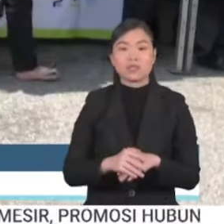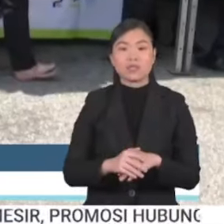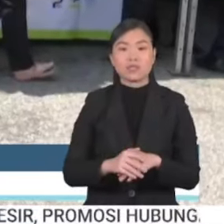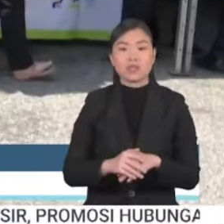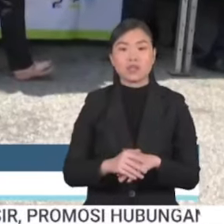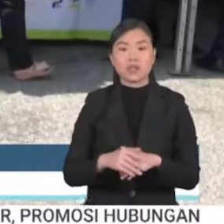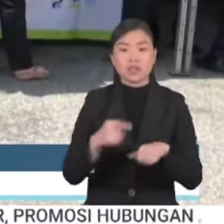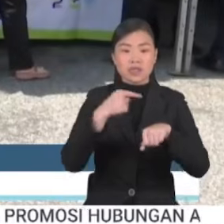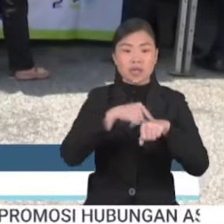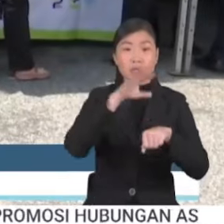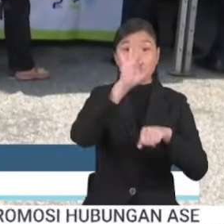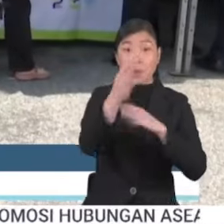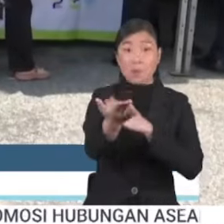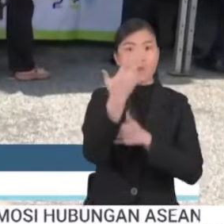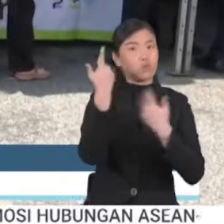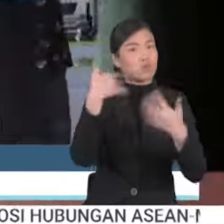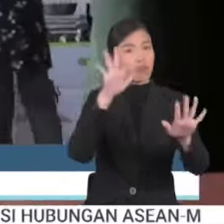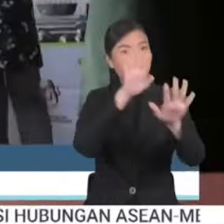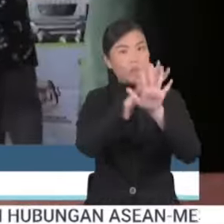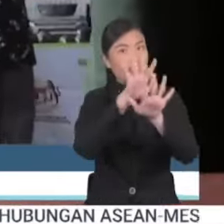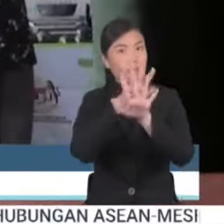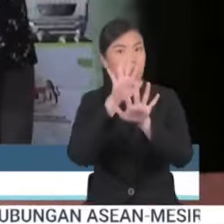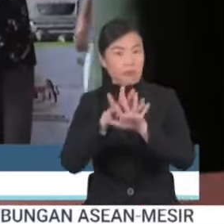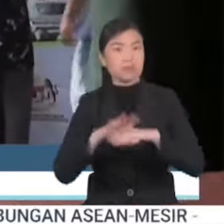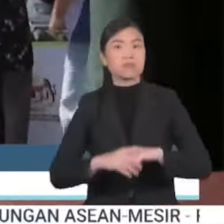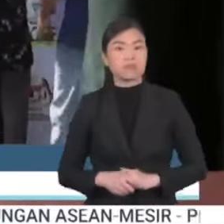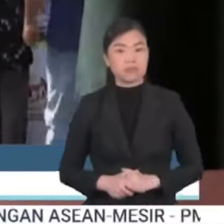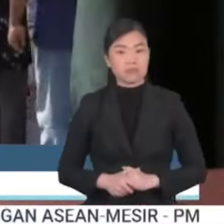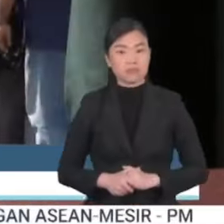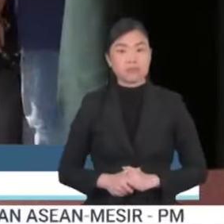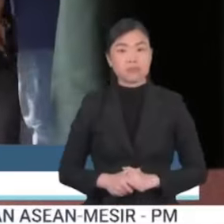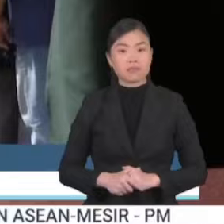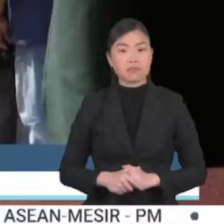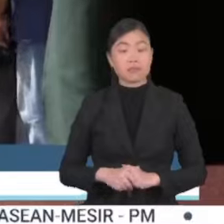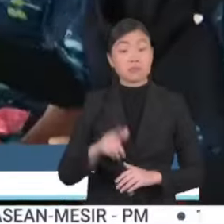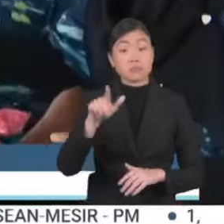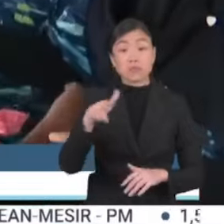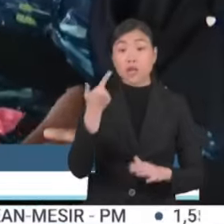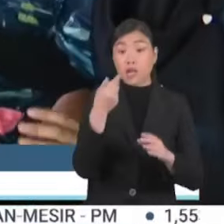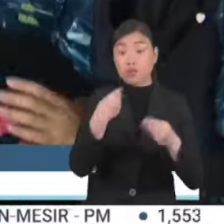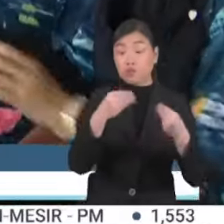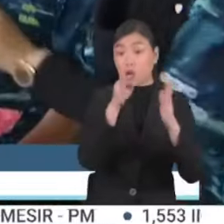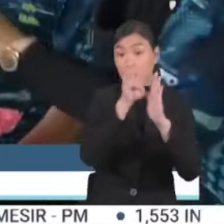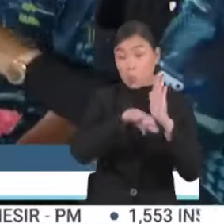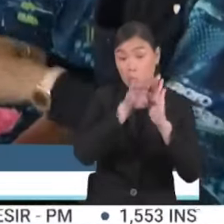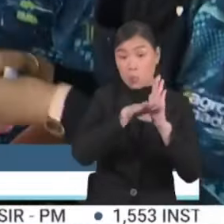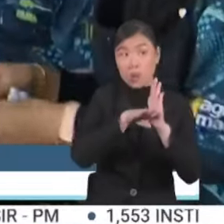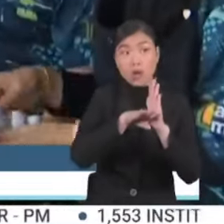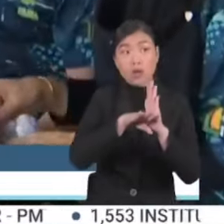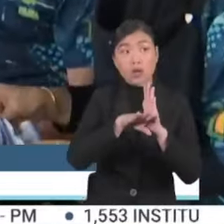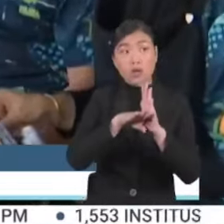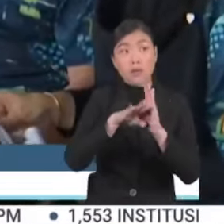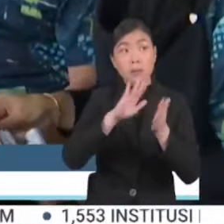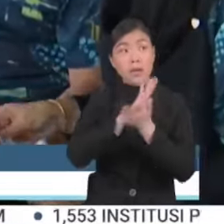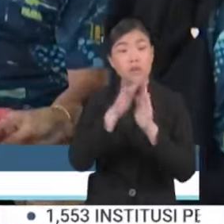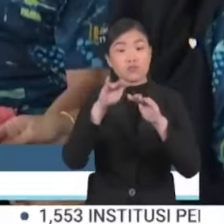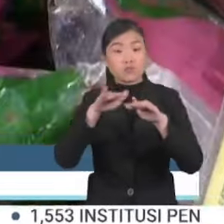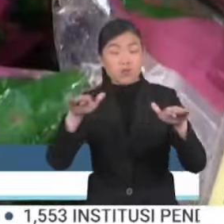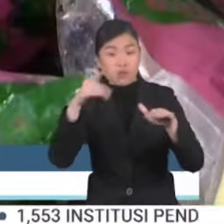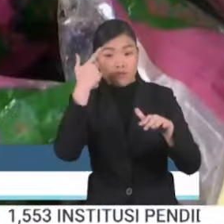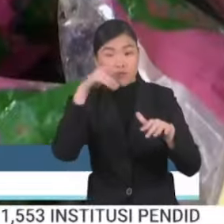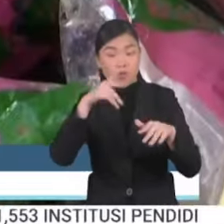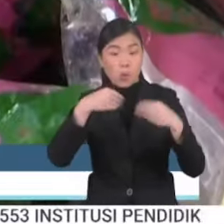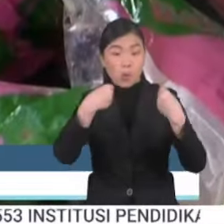pukul 9, dah orang dah penuh dah kat sini. Selain jualan murah tersebut, program turut menjadi platform kepada